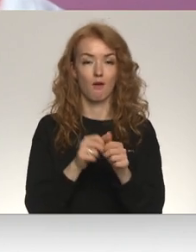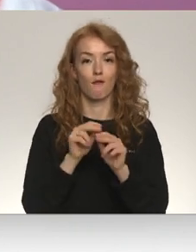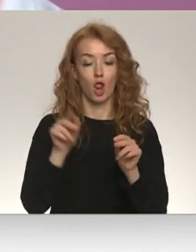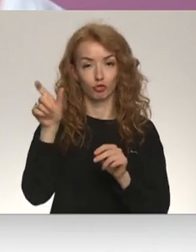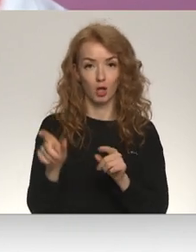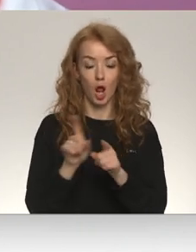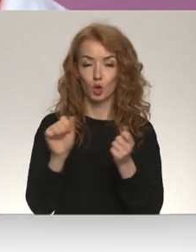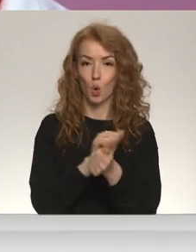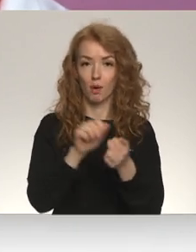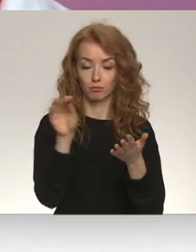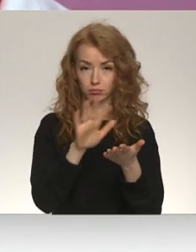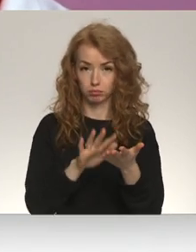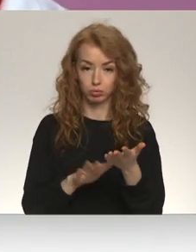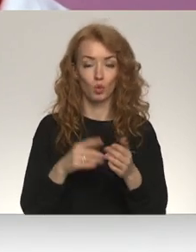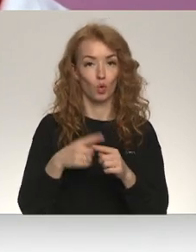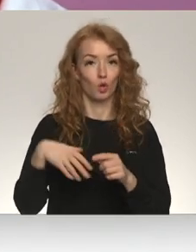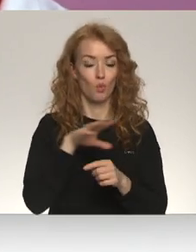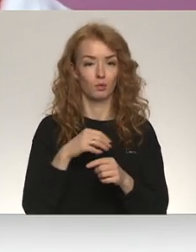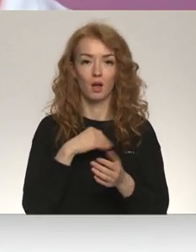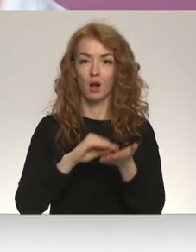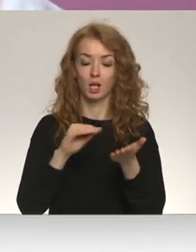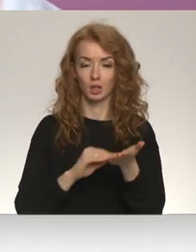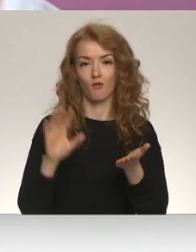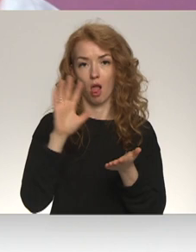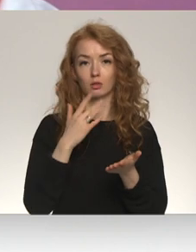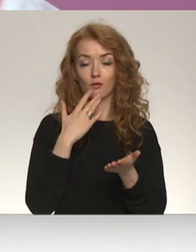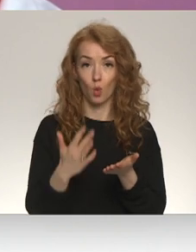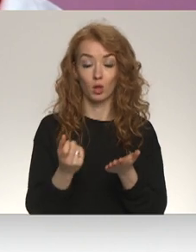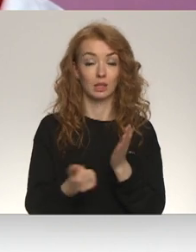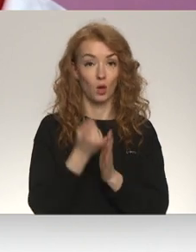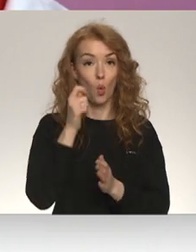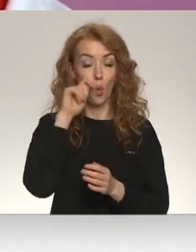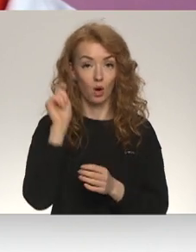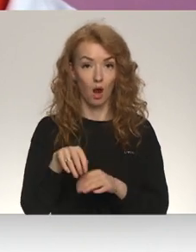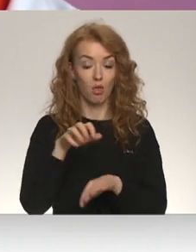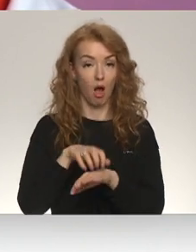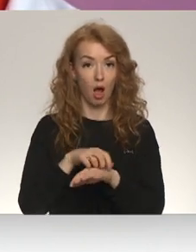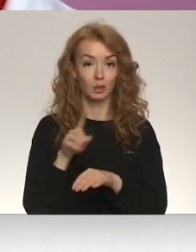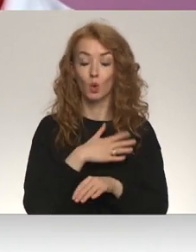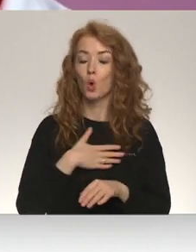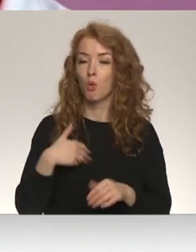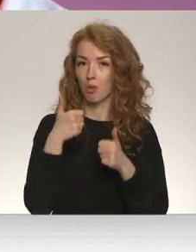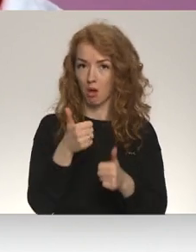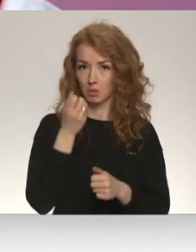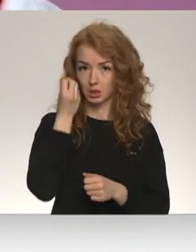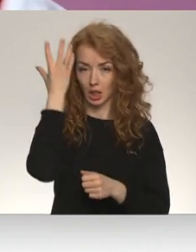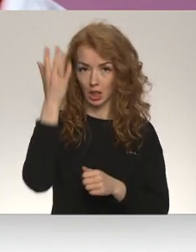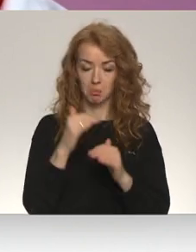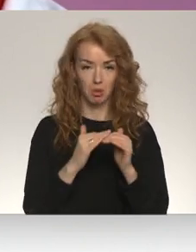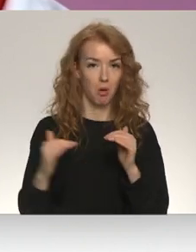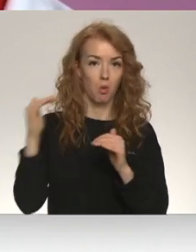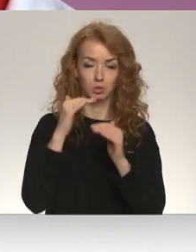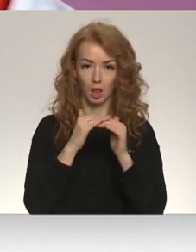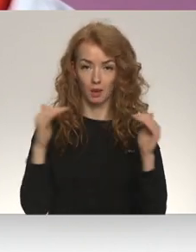medicīnisko dokumentāciju, mums visi jāaizpilda, protams, valsts valodā. Izrādījās, ka ukraiņu ārstiem ir ļoti laba, izglītības līmenis ir labs,